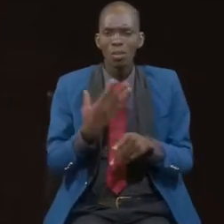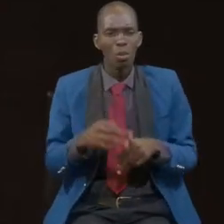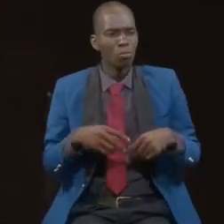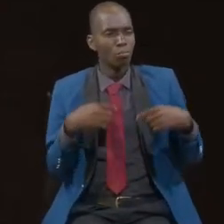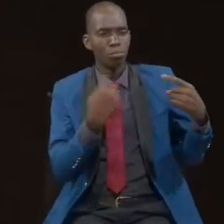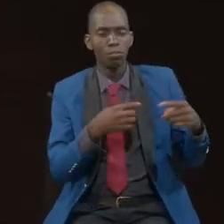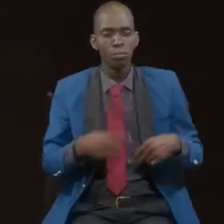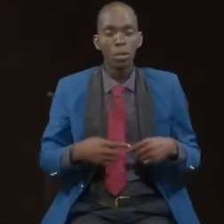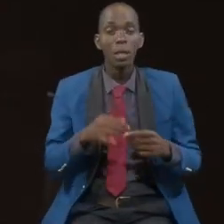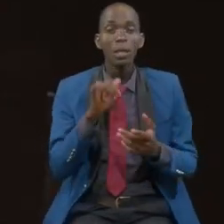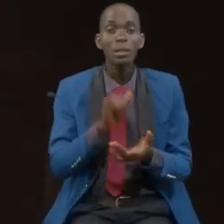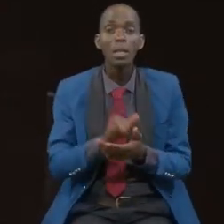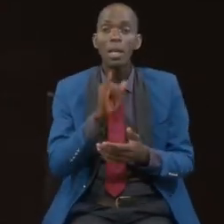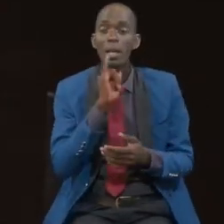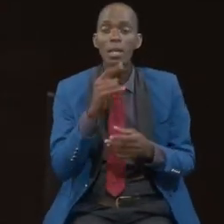de conflit.